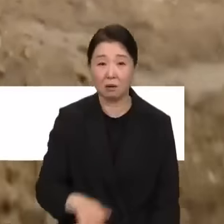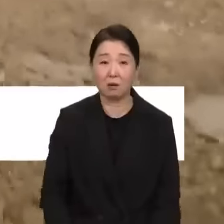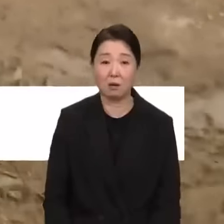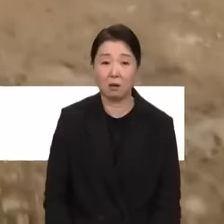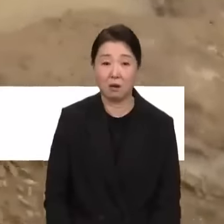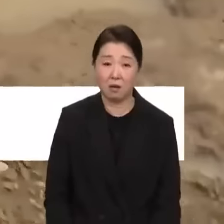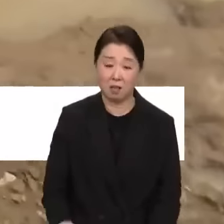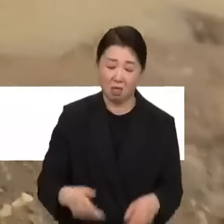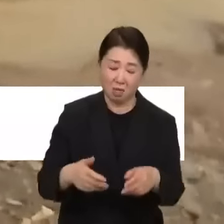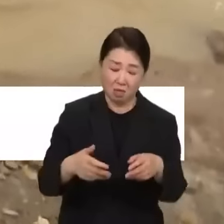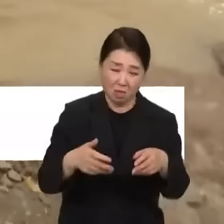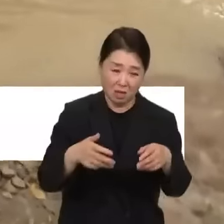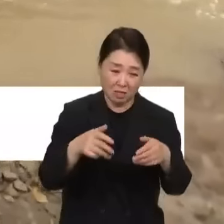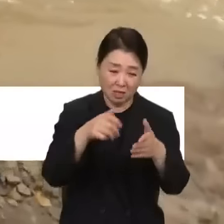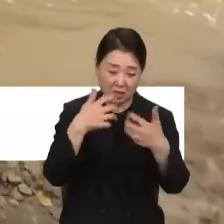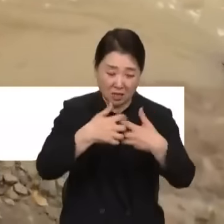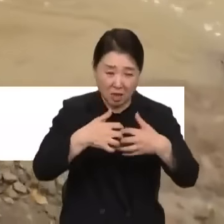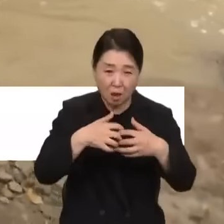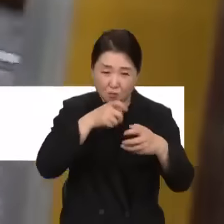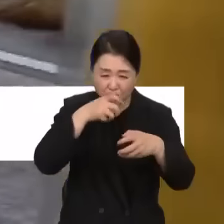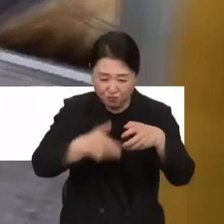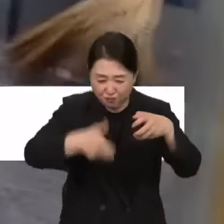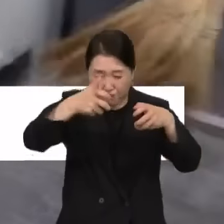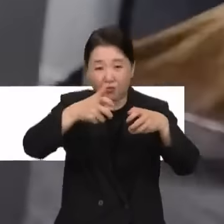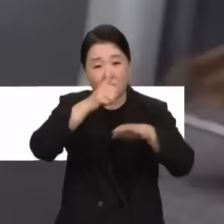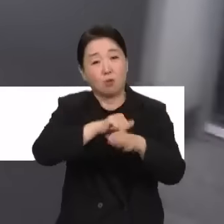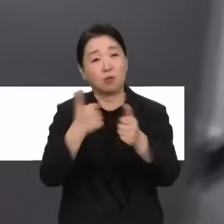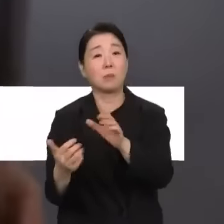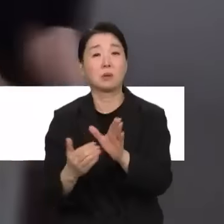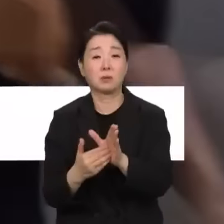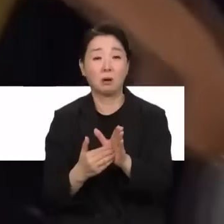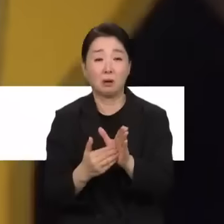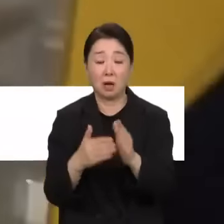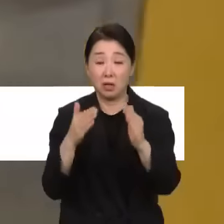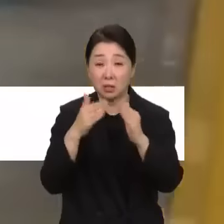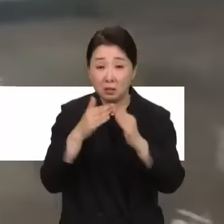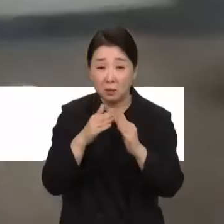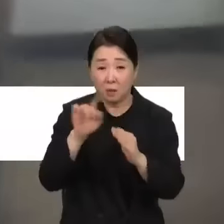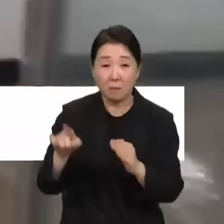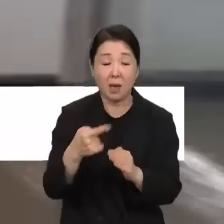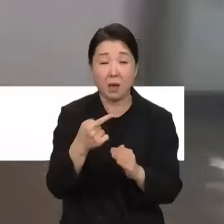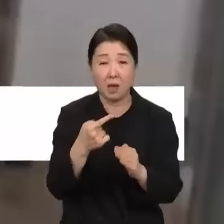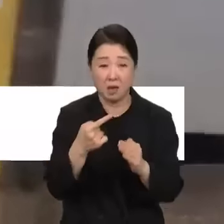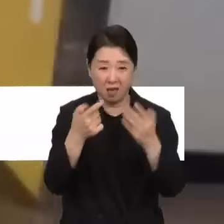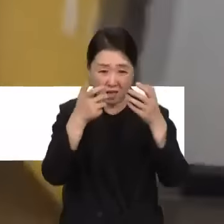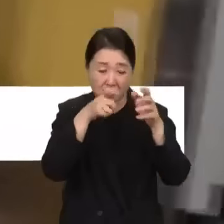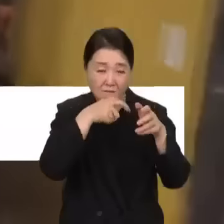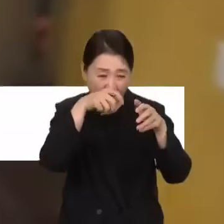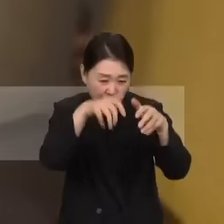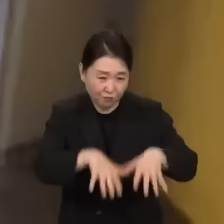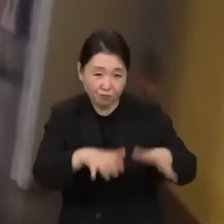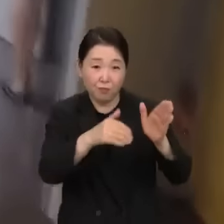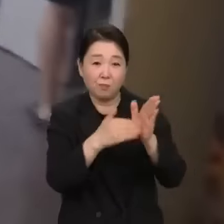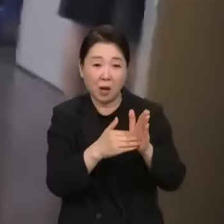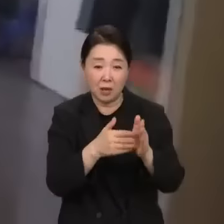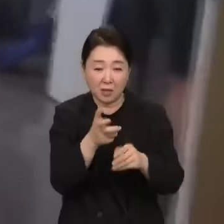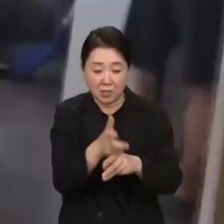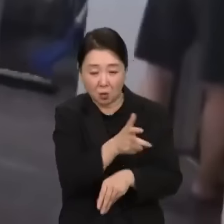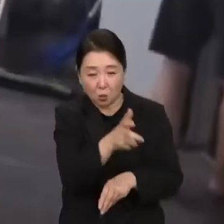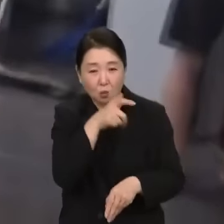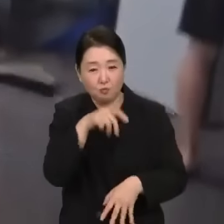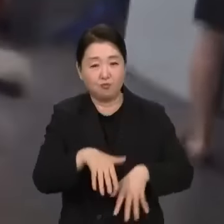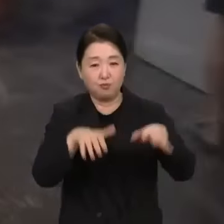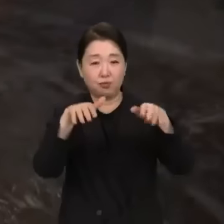물 무게를 못 이겨 넘어질 정도였습니다. 주택 120여 채가 침수 피해를 받고 지하주차장 곳곳이 물에